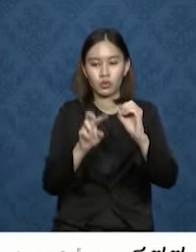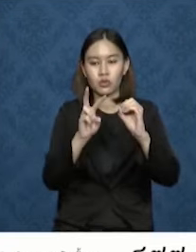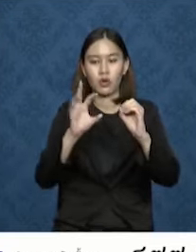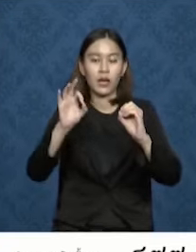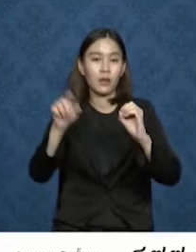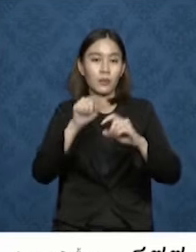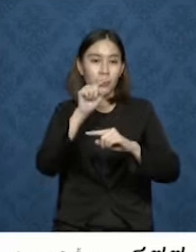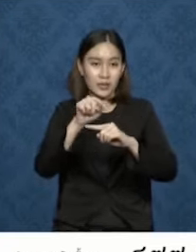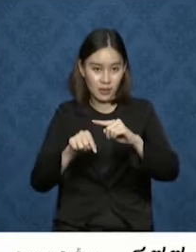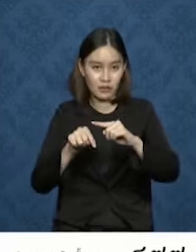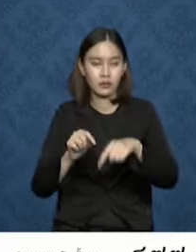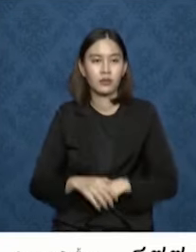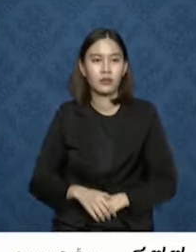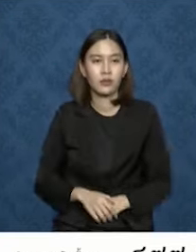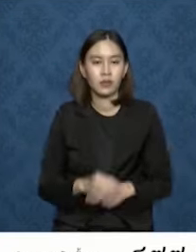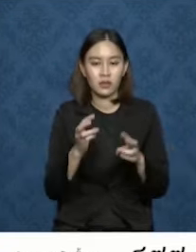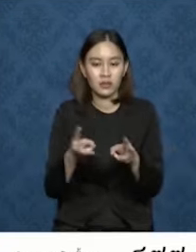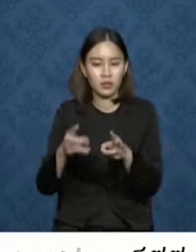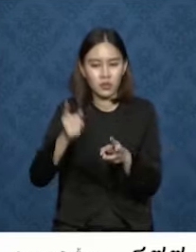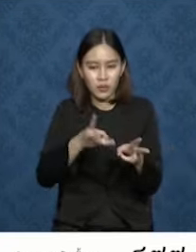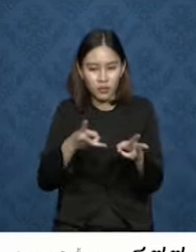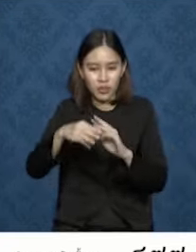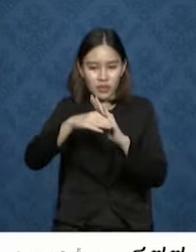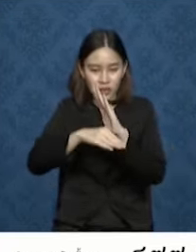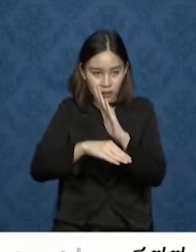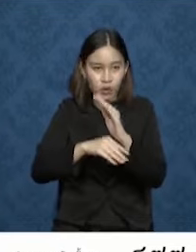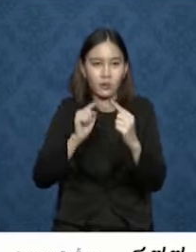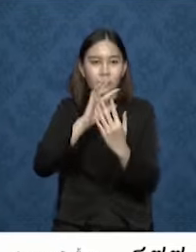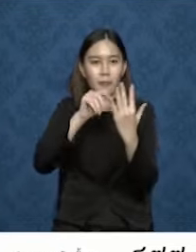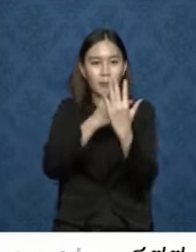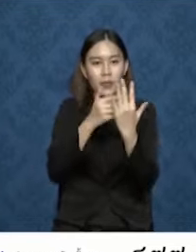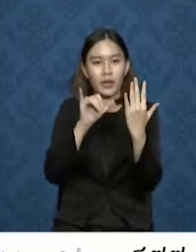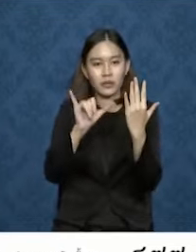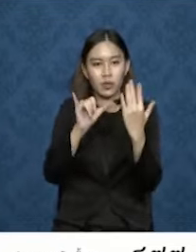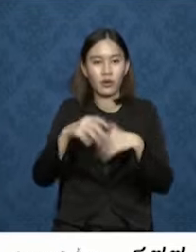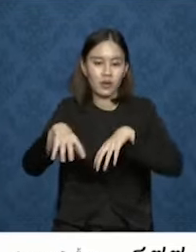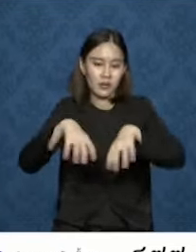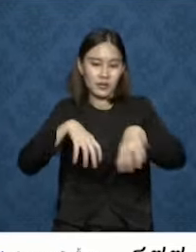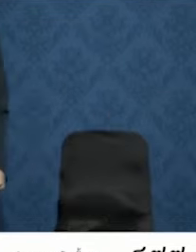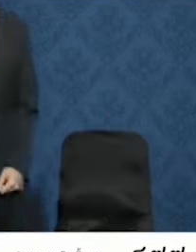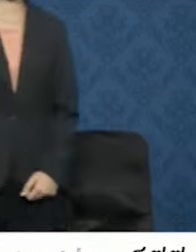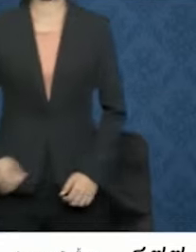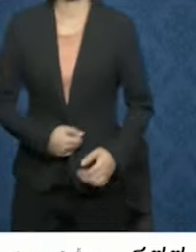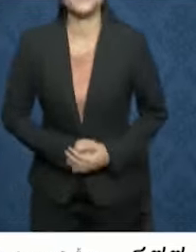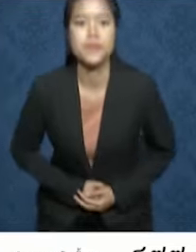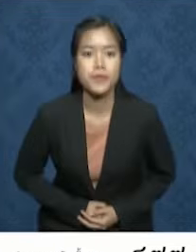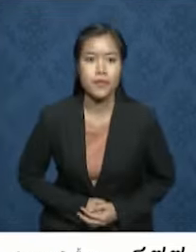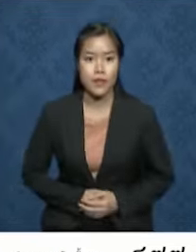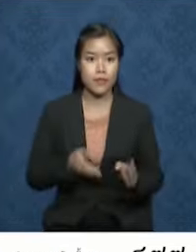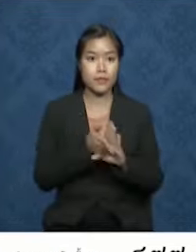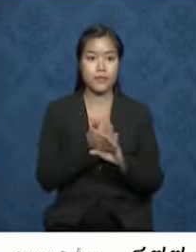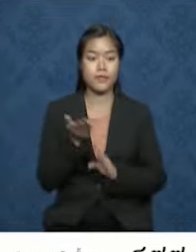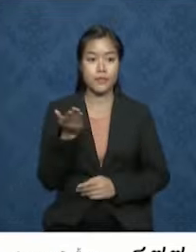เปทั้งๆที่เป็นวิธีการเป็นแนวทางที่เป็นแนวทางยุทธศาสตร์แต่ก็ถูกจัดวางเอาไว้แค่นี้ยังดีอยู่บ้างผมไม่แน่ใจ